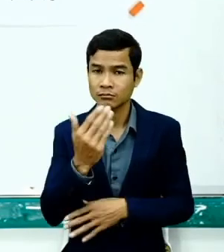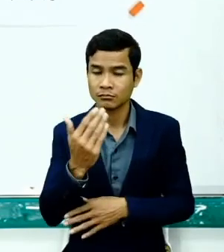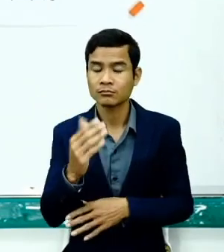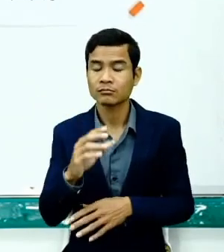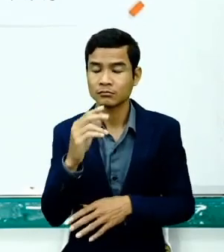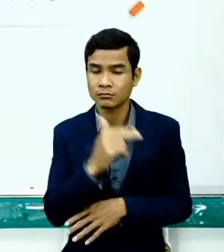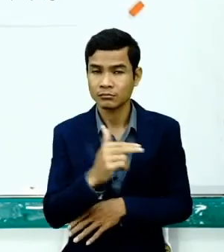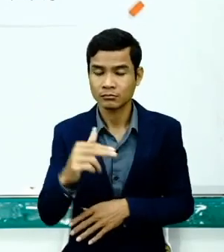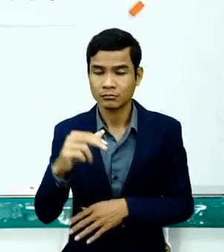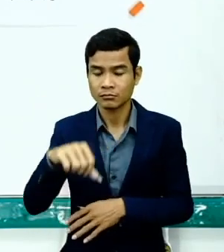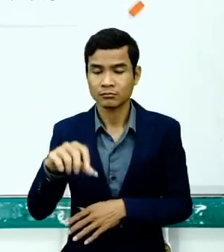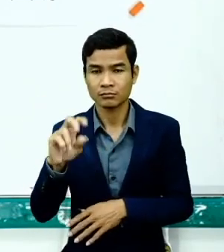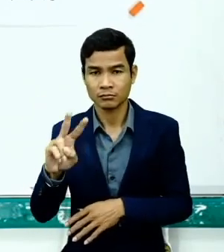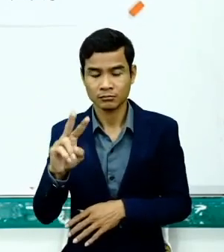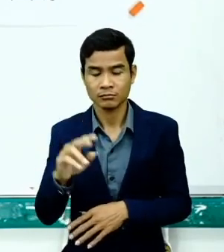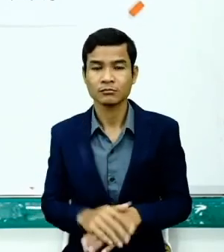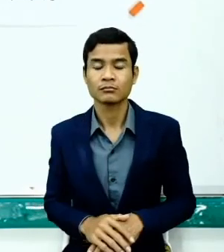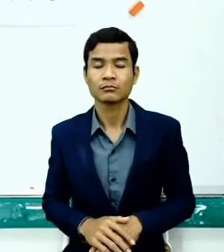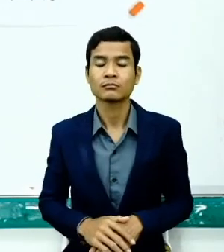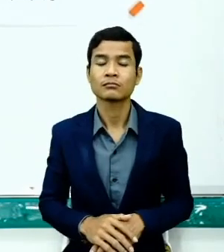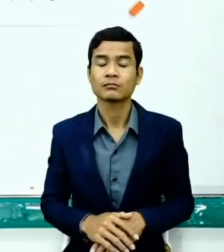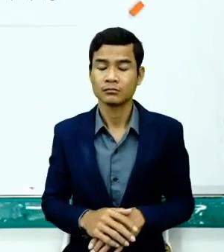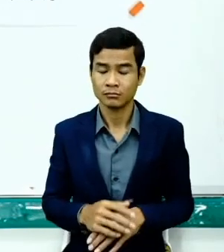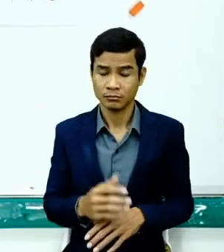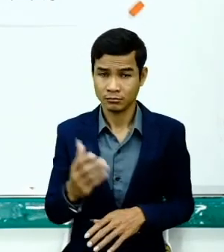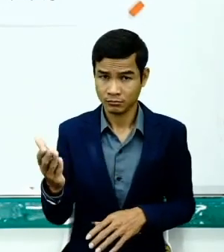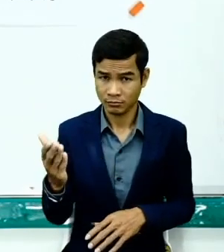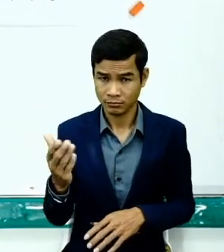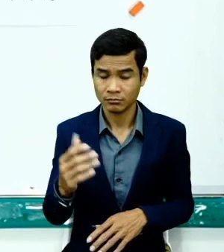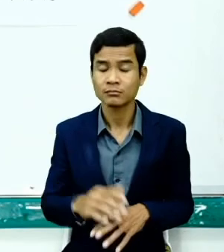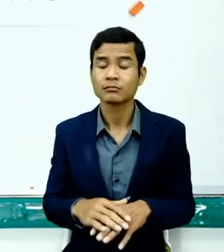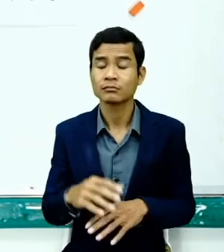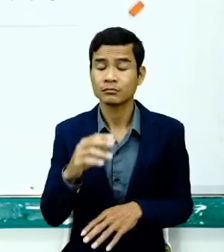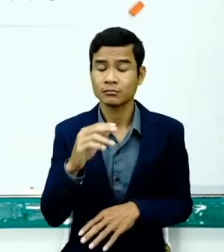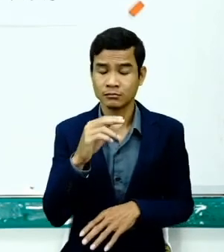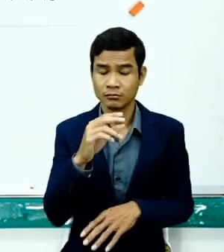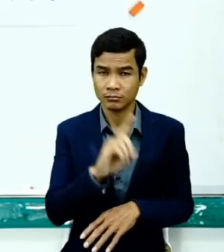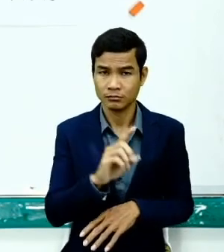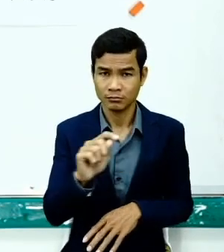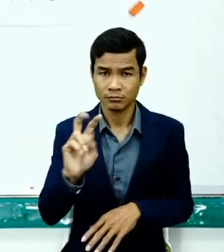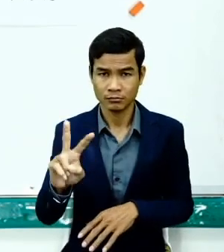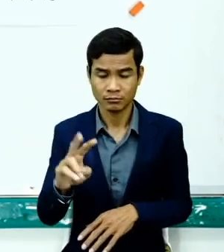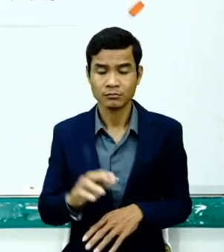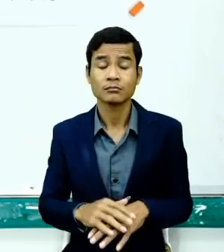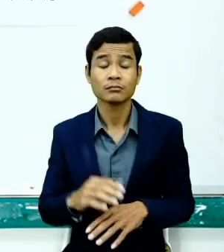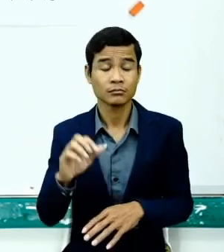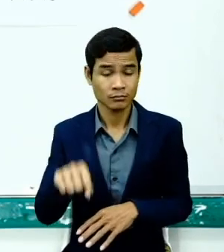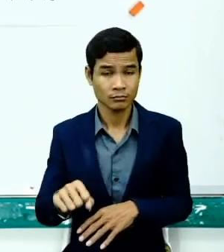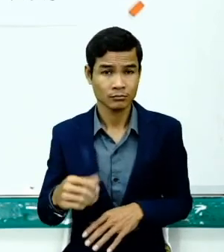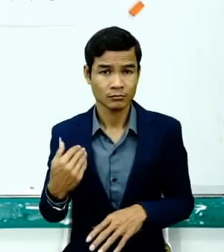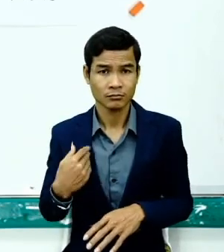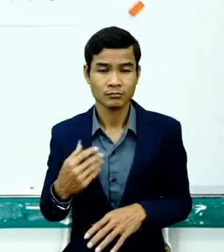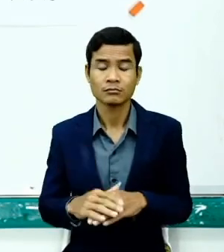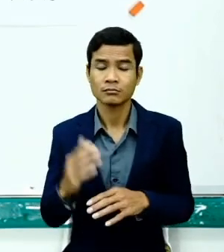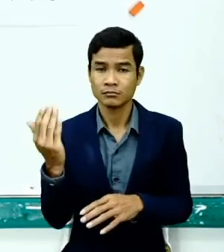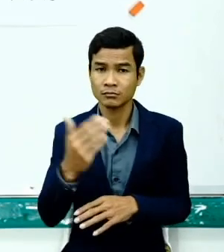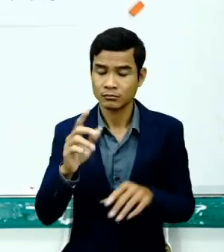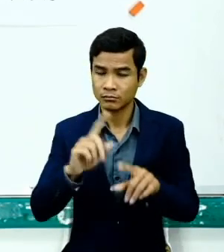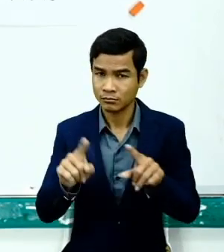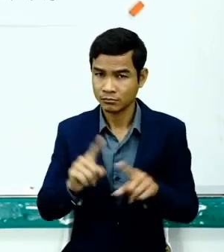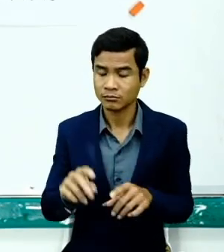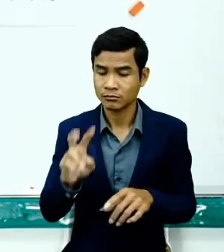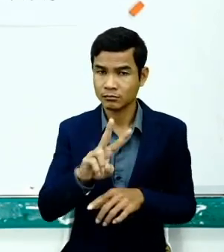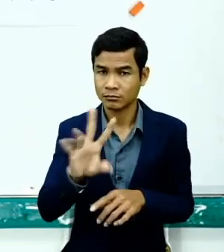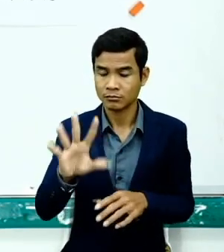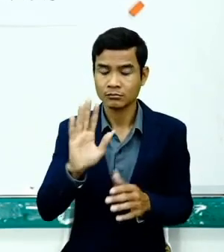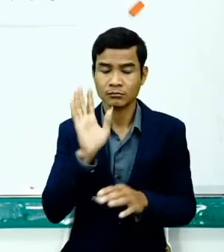ទស្សន៍ទៅទៅកោពេចានៅលើកញ្ចក់ទូរទស្សន៍ដែលជួ DTV ហើយនៅទូរទស្សន៍ខ្សែកា